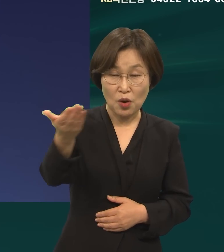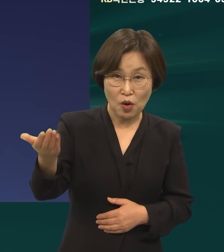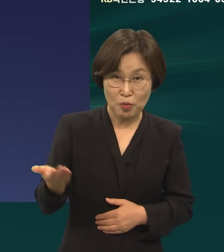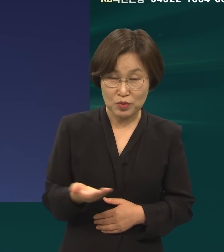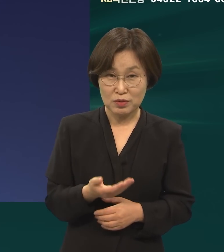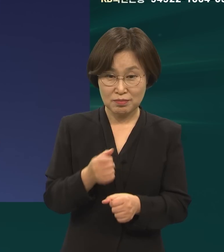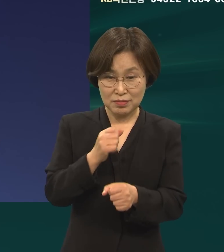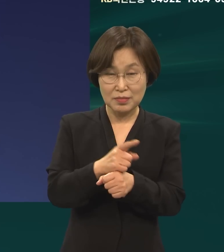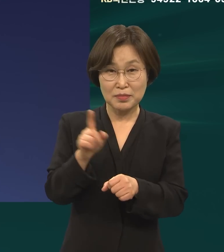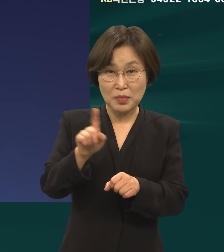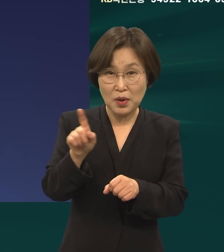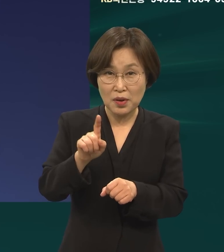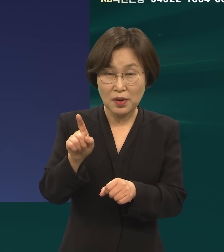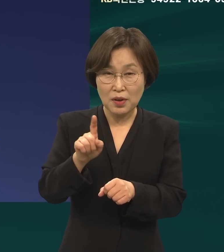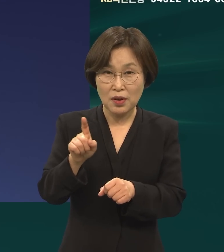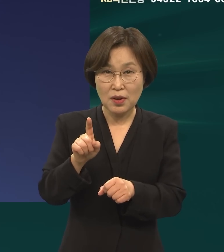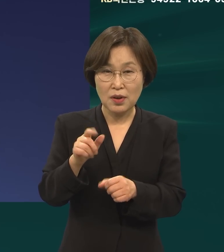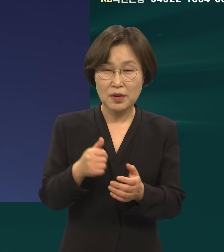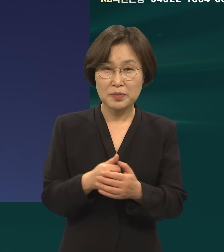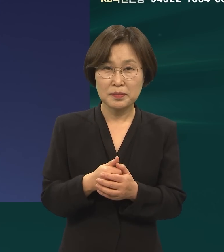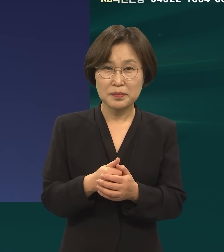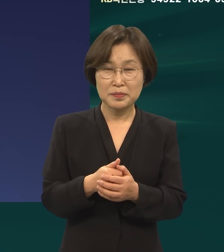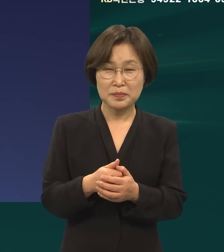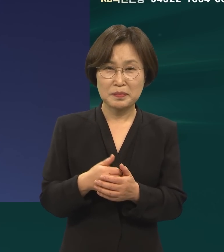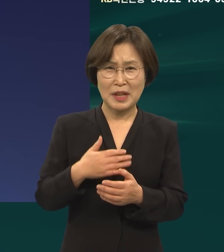체질이에요? 저한테 한번 물어봐 주세요.